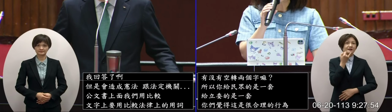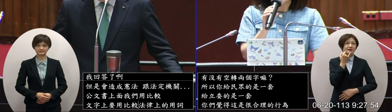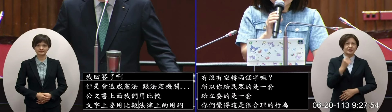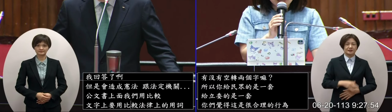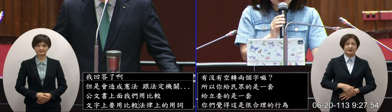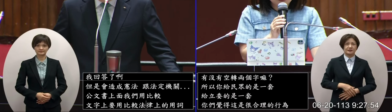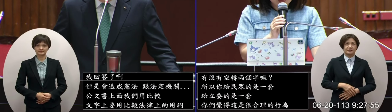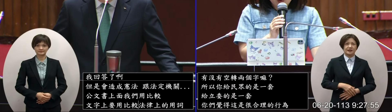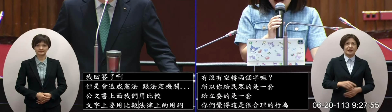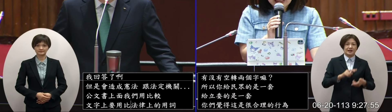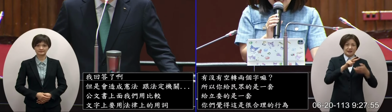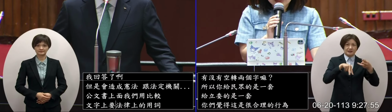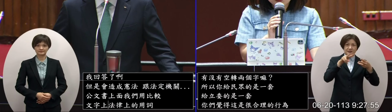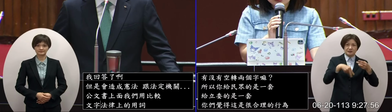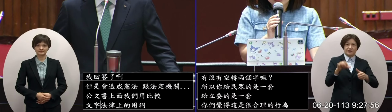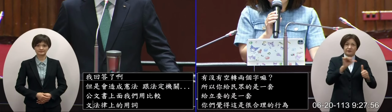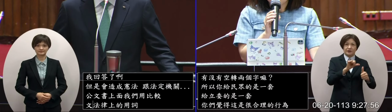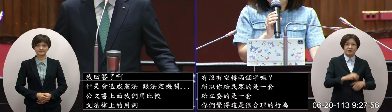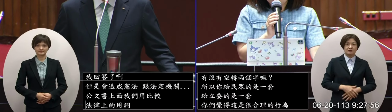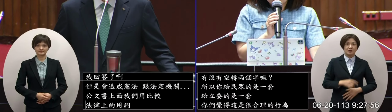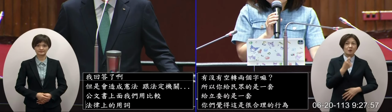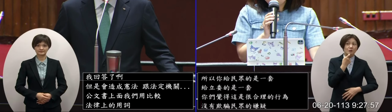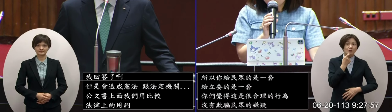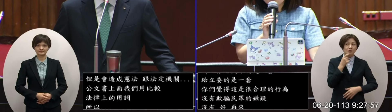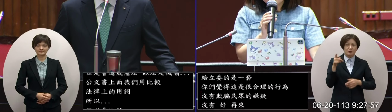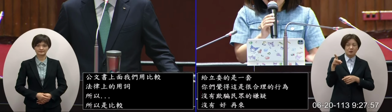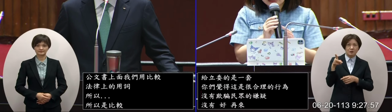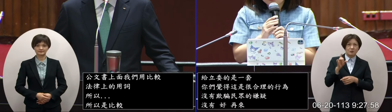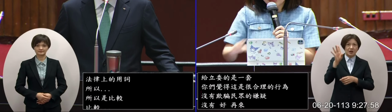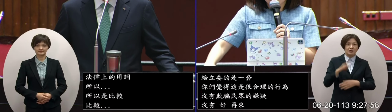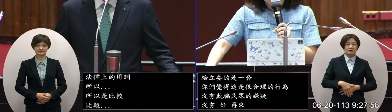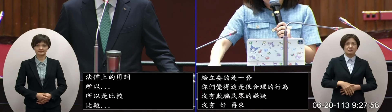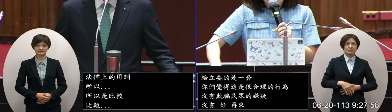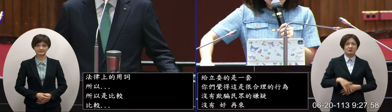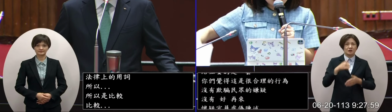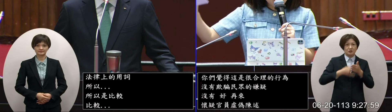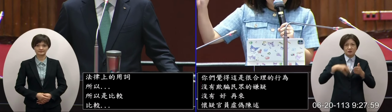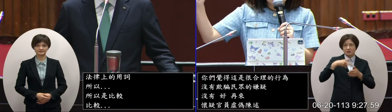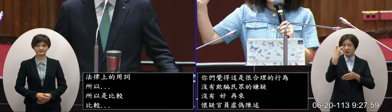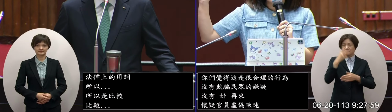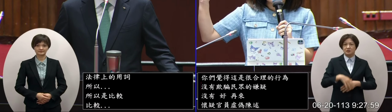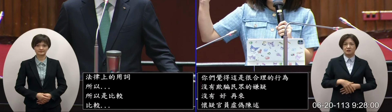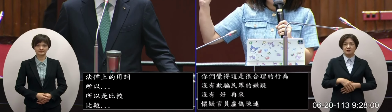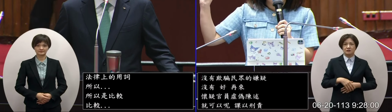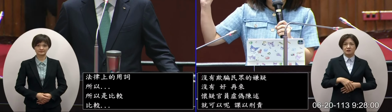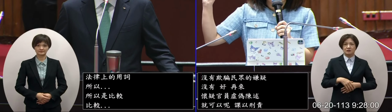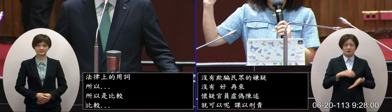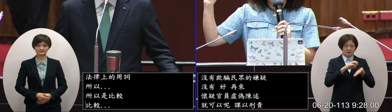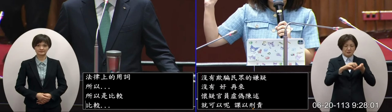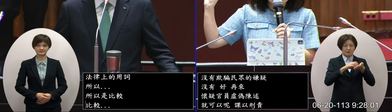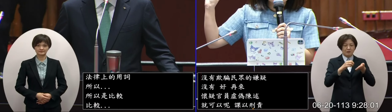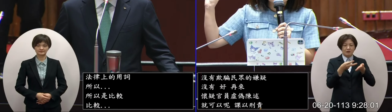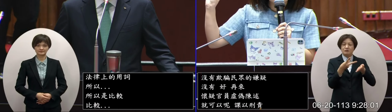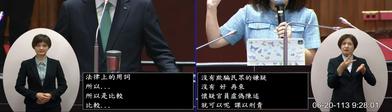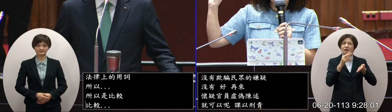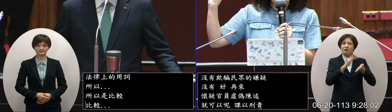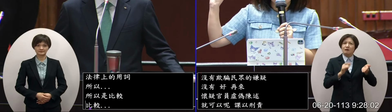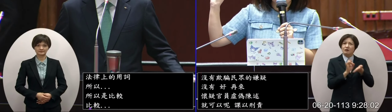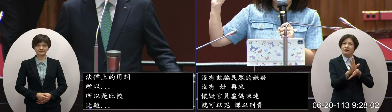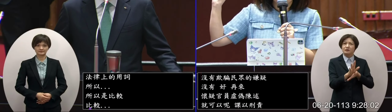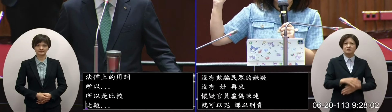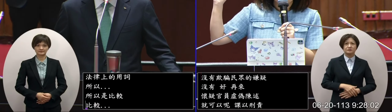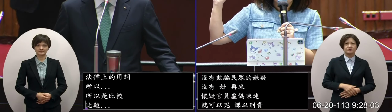刻意刑责，怀疑2个字不见了、欸，在复议函里面没有怀疑2个字、欸，你知道这件